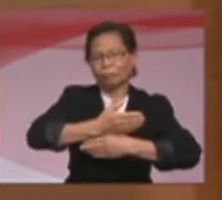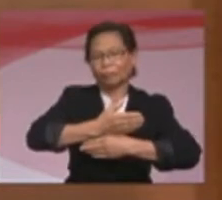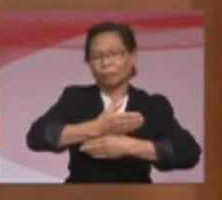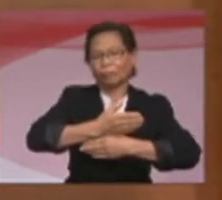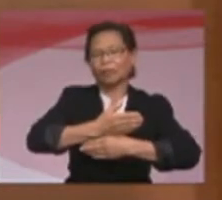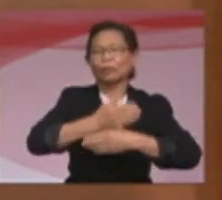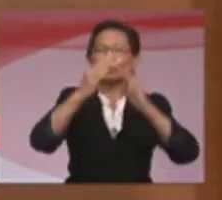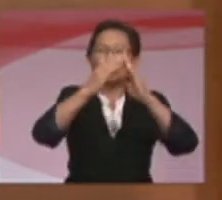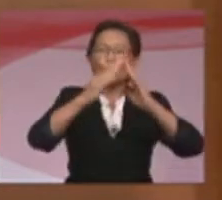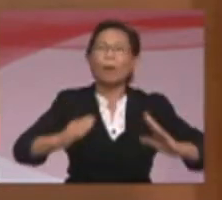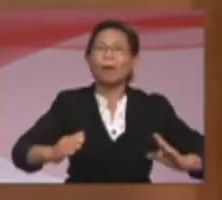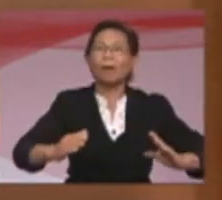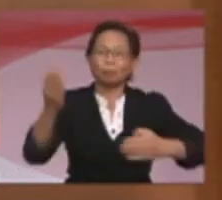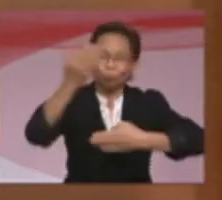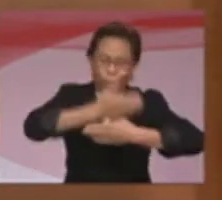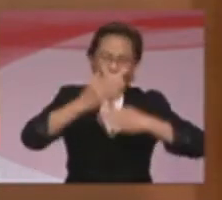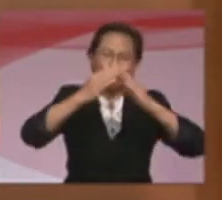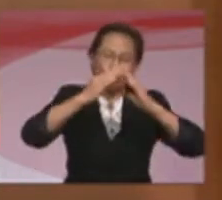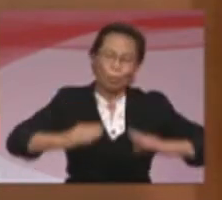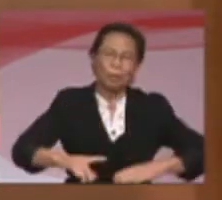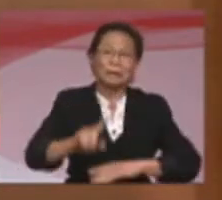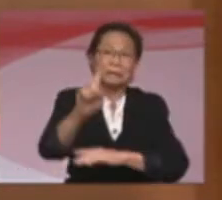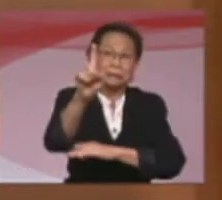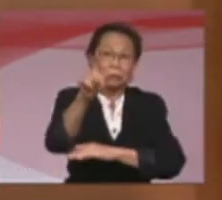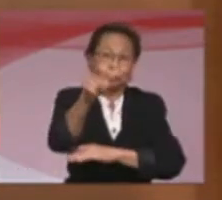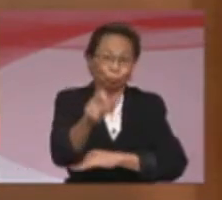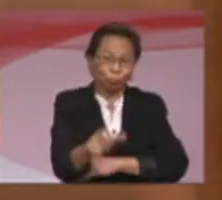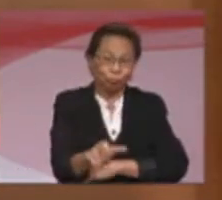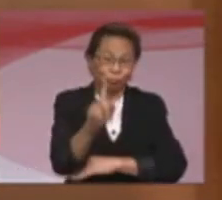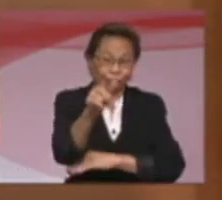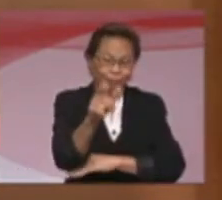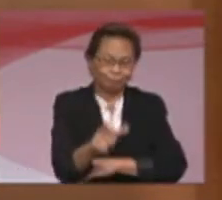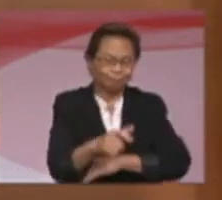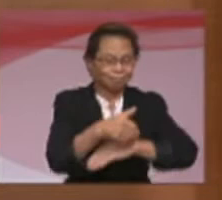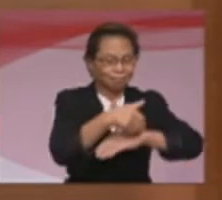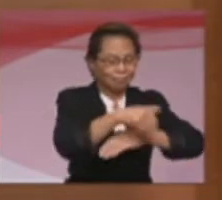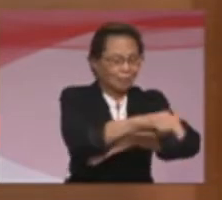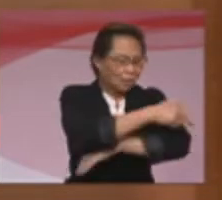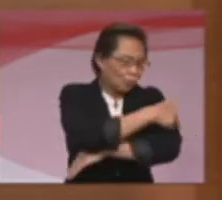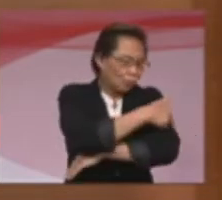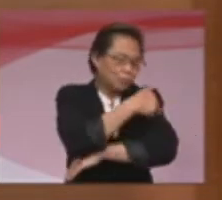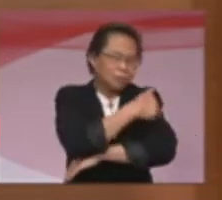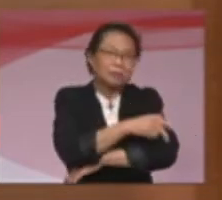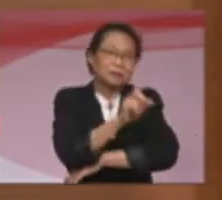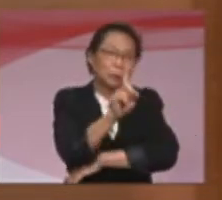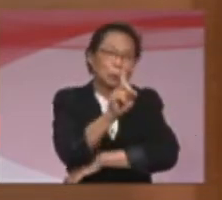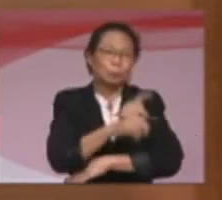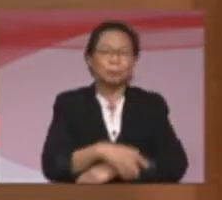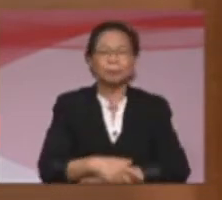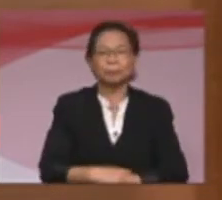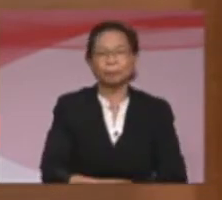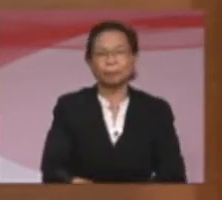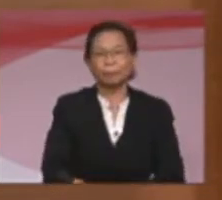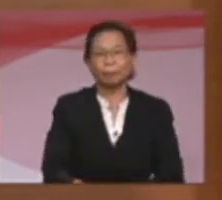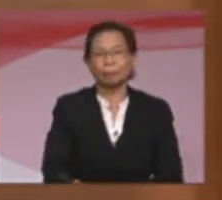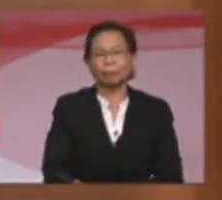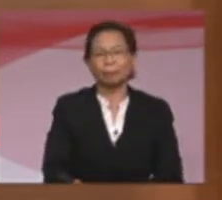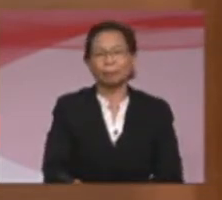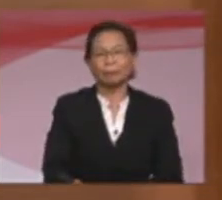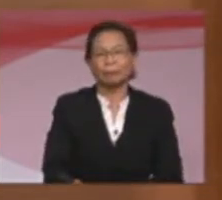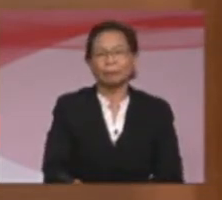di kediaman mereka, manakala satu individu telah dihantar ke hospital.